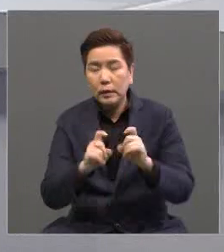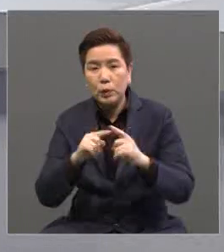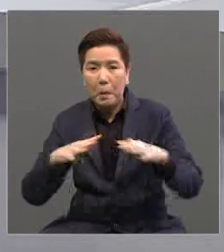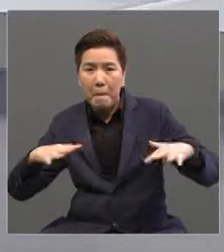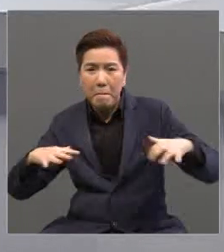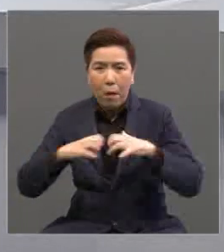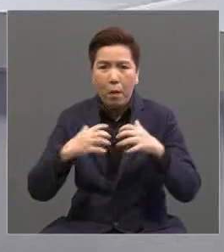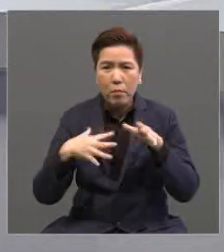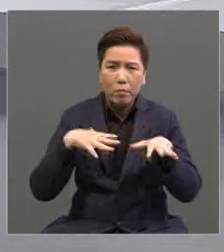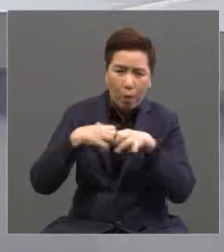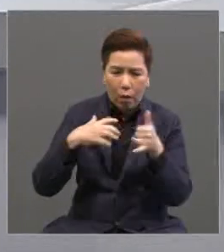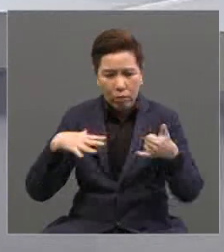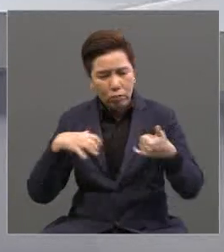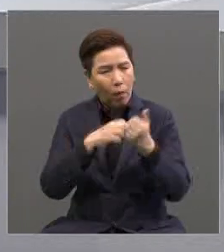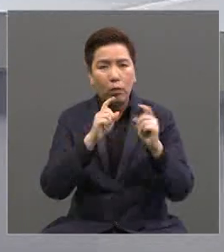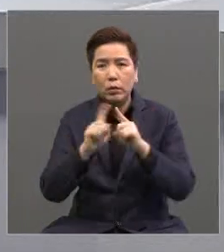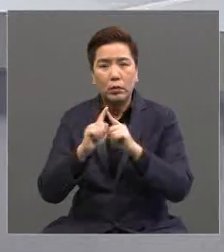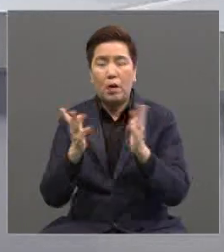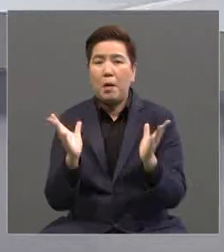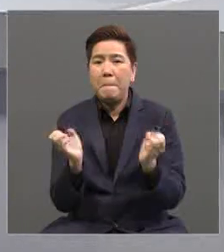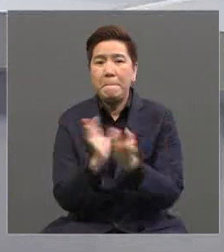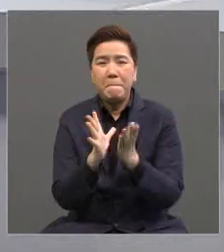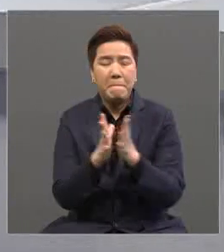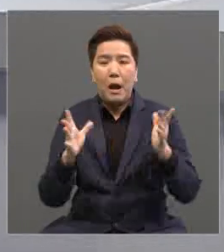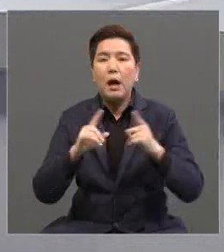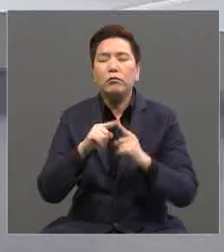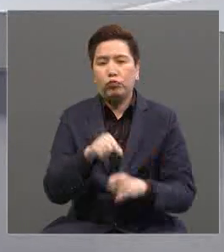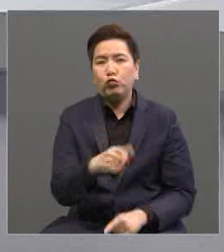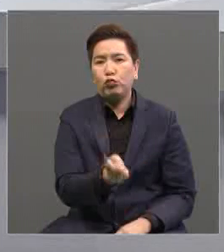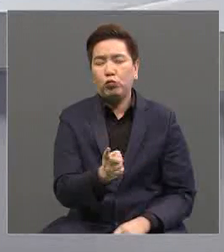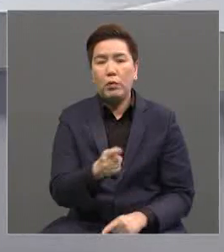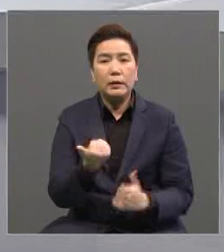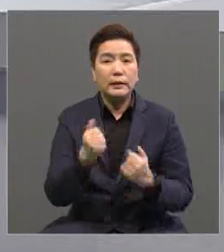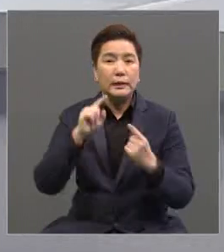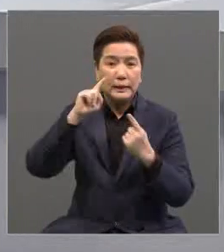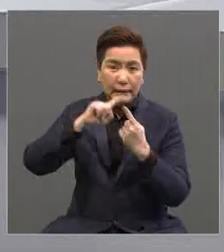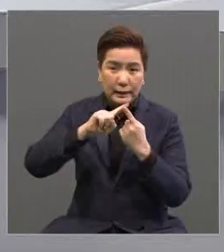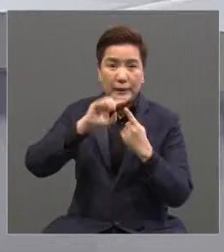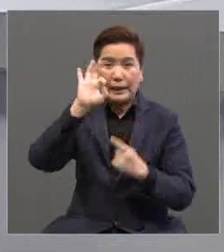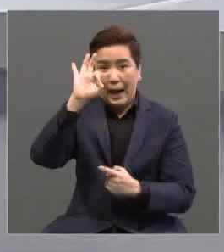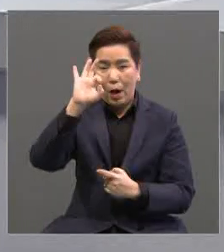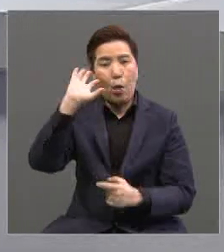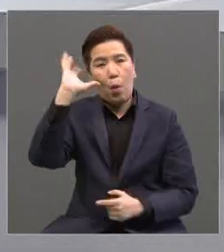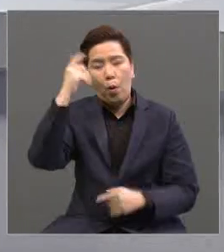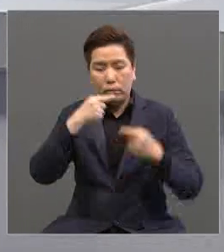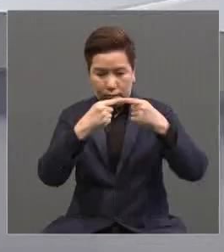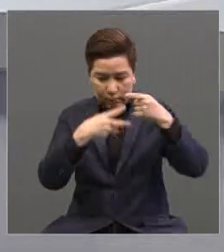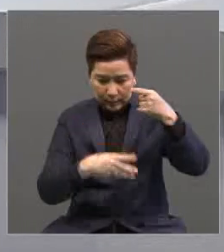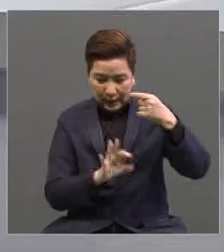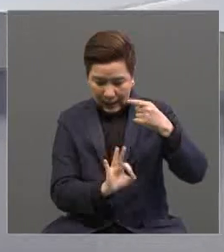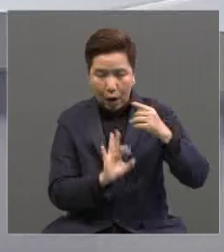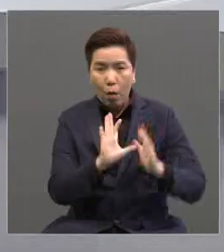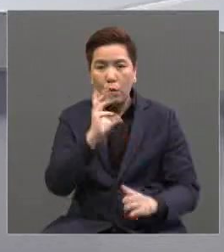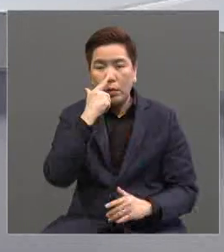ตจากอุบัติเหตุทางถนนของประเทศไทยเนี่ยถ้านับดูสถิติยังคงสูงอยู่นะคะคือสูงเป็นอันดับ9ของโลกท็อป10นะคะ ค